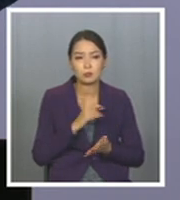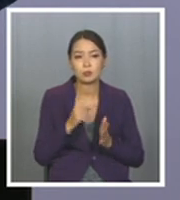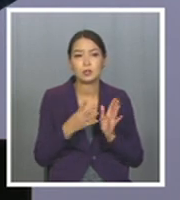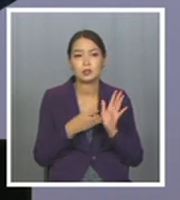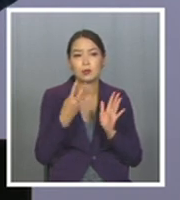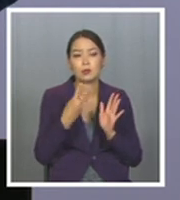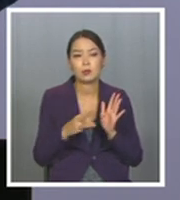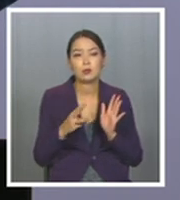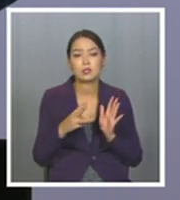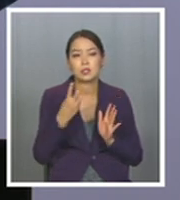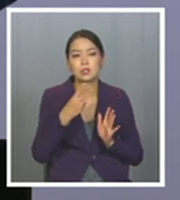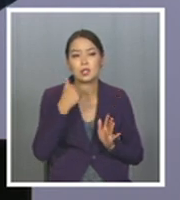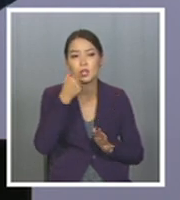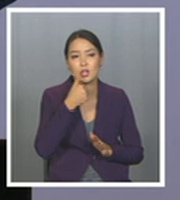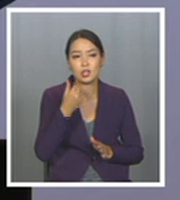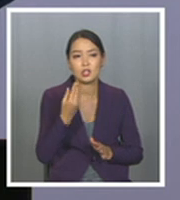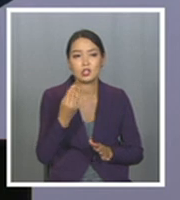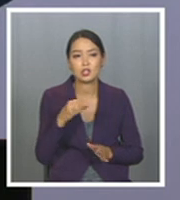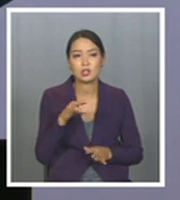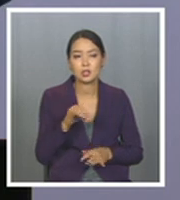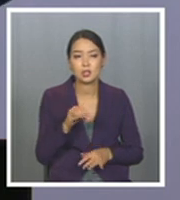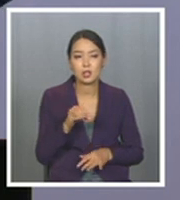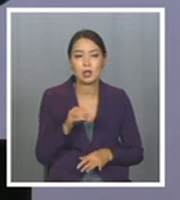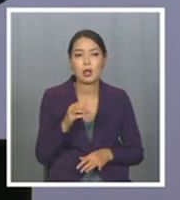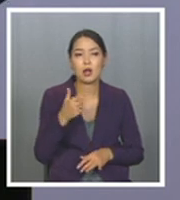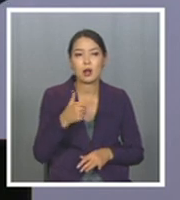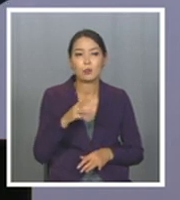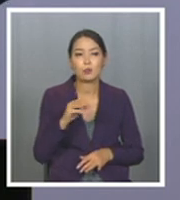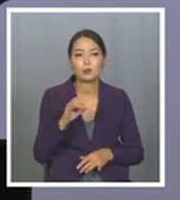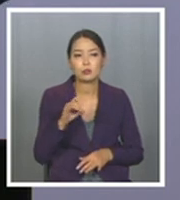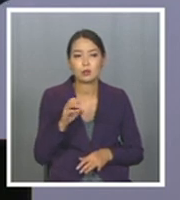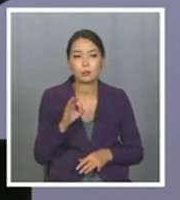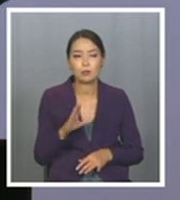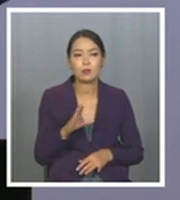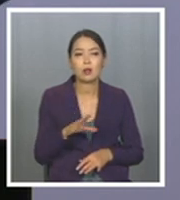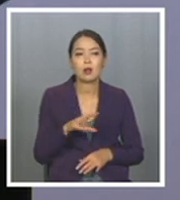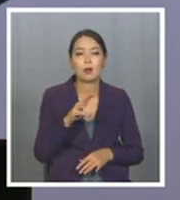1932 жылдың шілдесінде Ғабит Мүсірепов, Мансұр Ғатауллин,